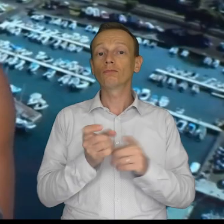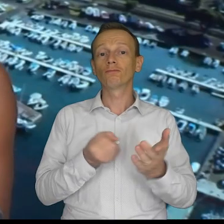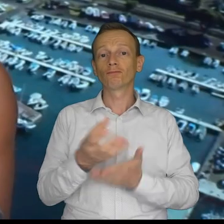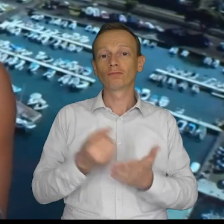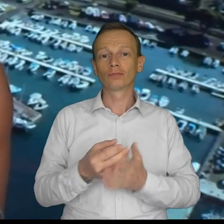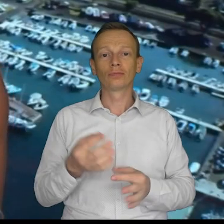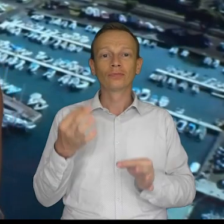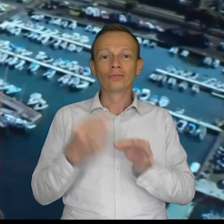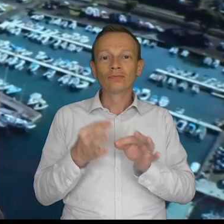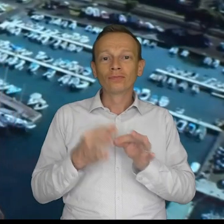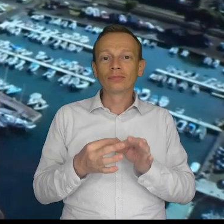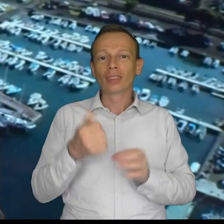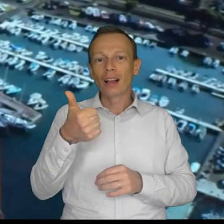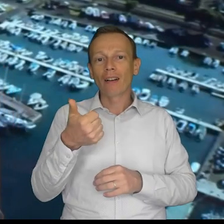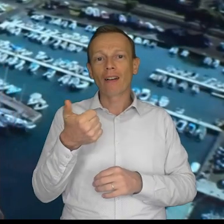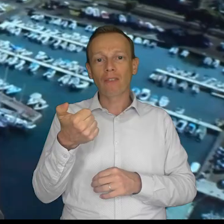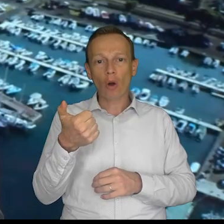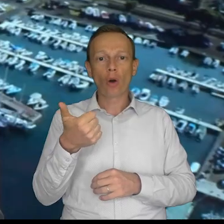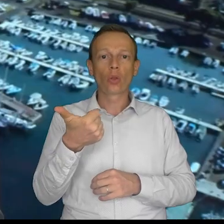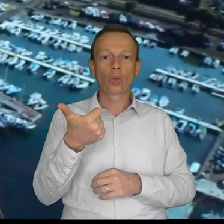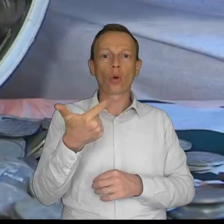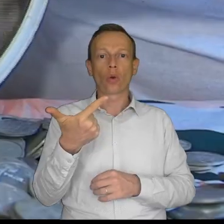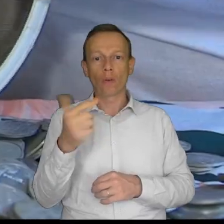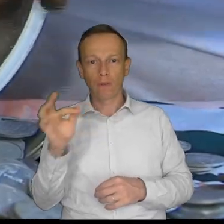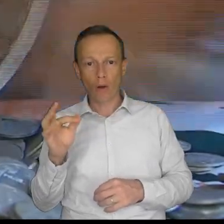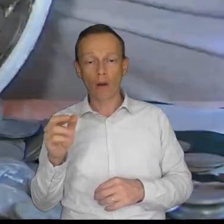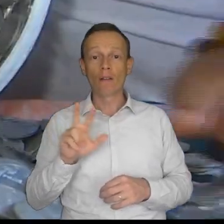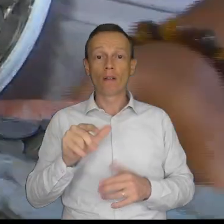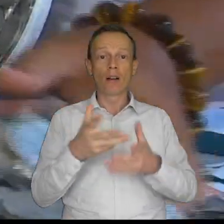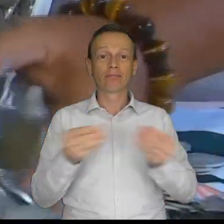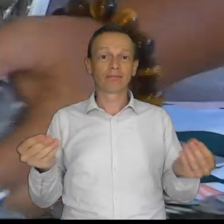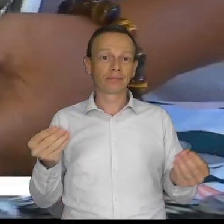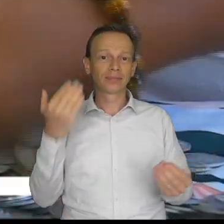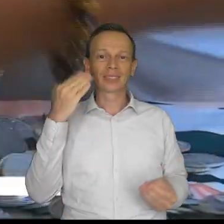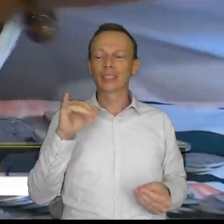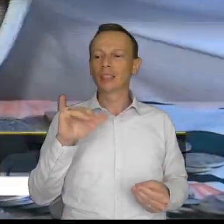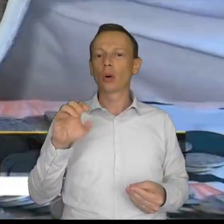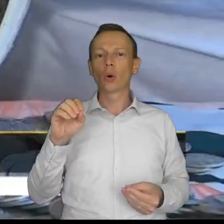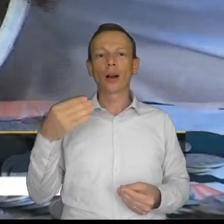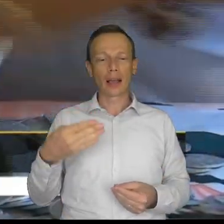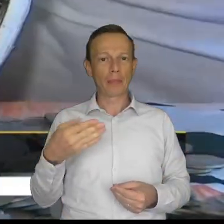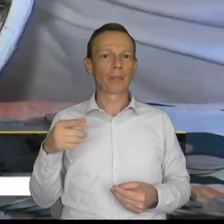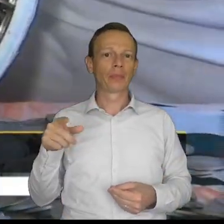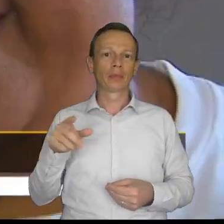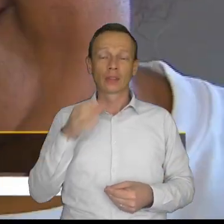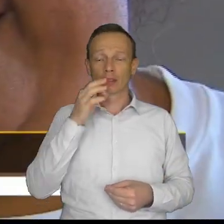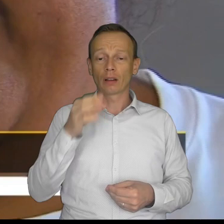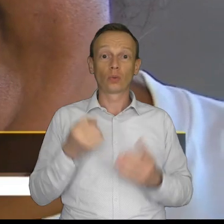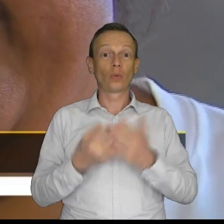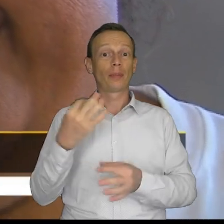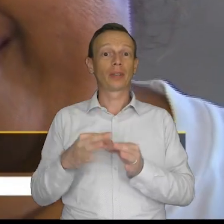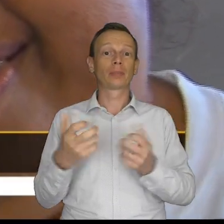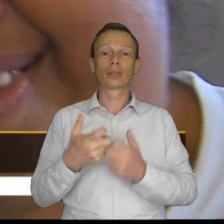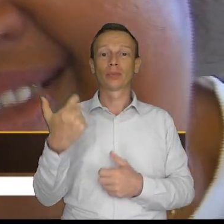dans l'actualité, les petites pièces de 1 et 2 francs devraient bientôt disparaître, vous le savez. L'IOM lance de nouvelles pièces comme la